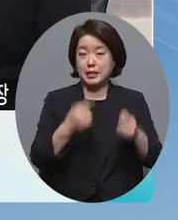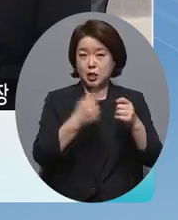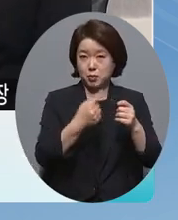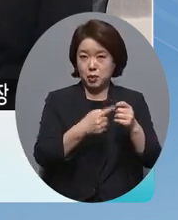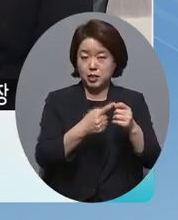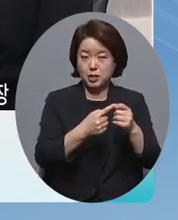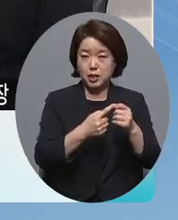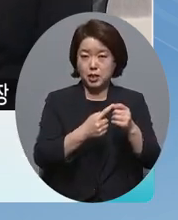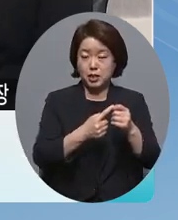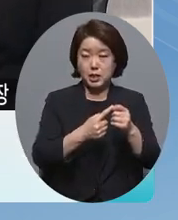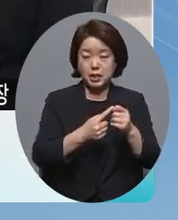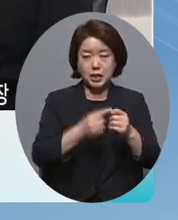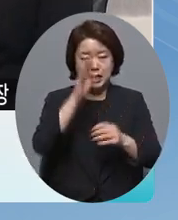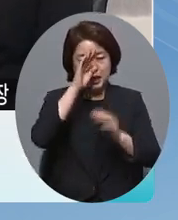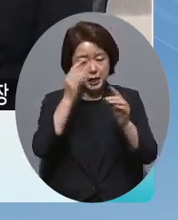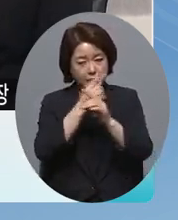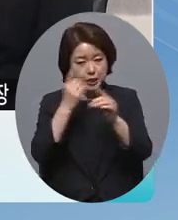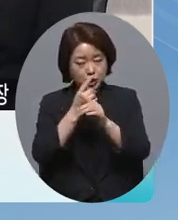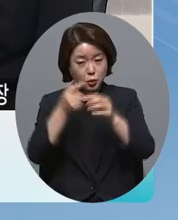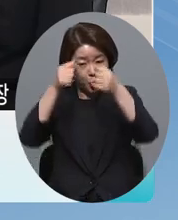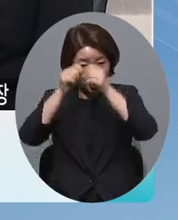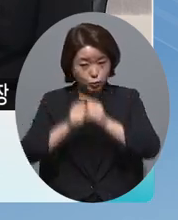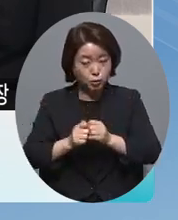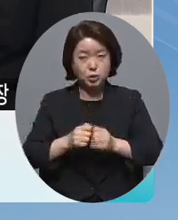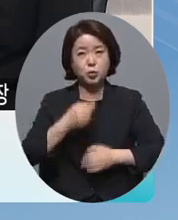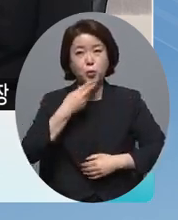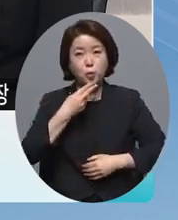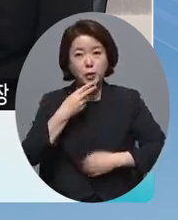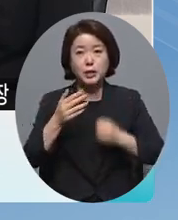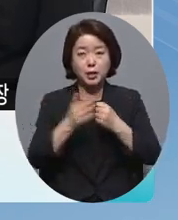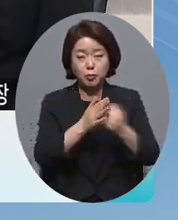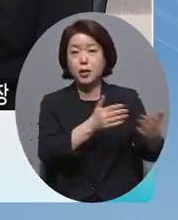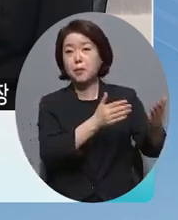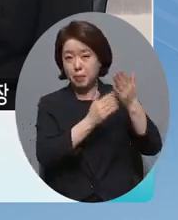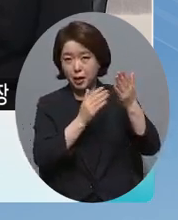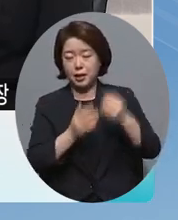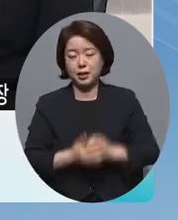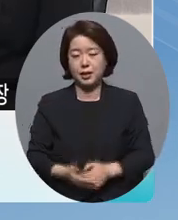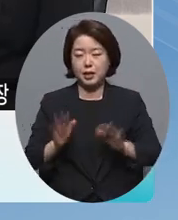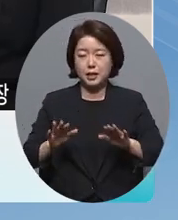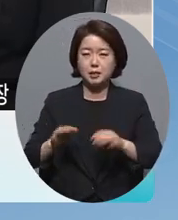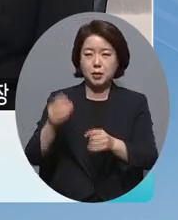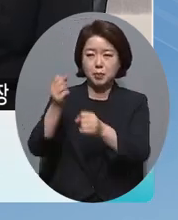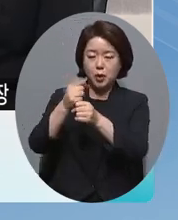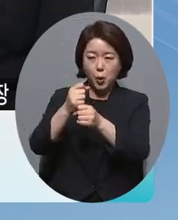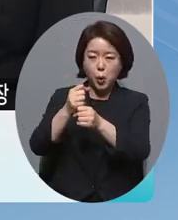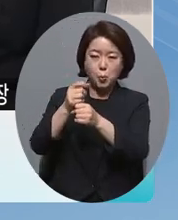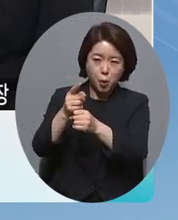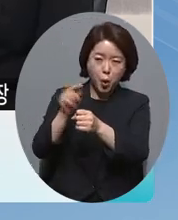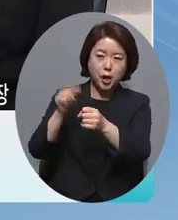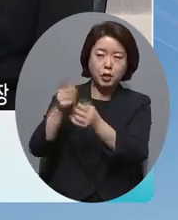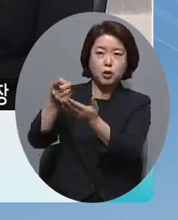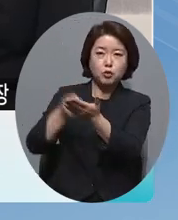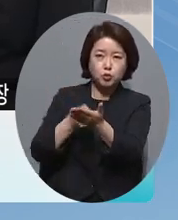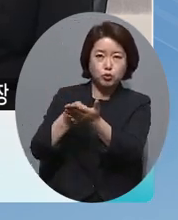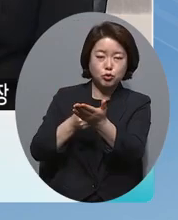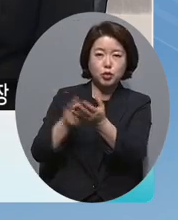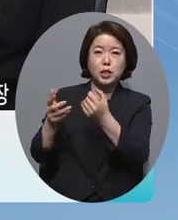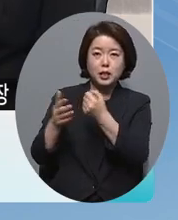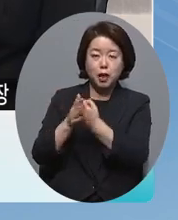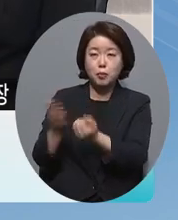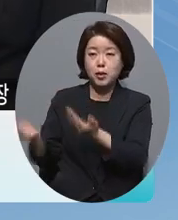때는 치료계획이 구체성이 입증되지 않았다는 이유로 기각이 됐던 건데 이제는 허리디스크 수술 일정까지 잡혀서 요청을